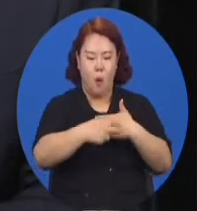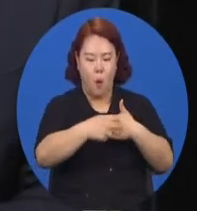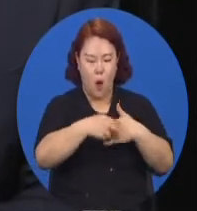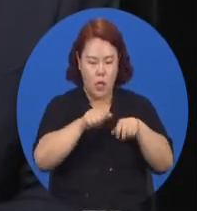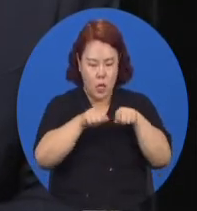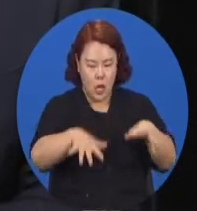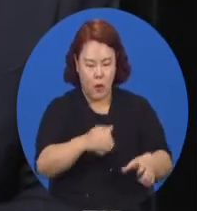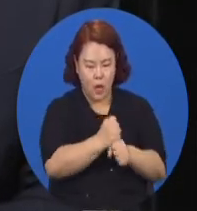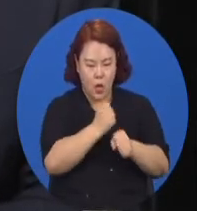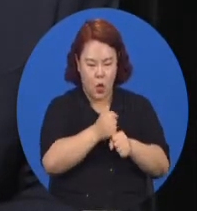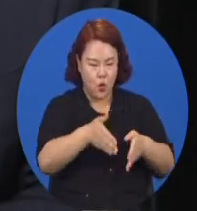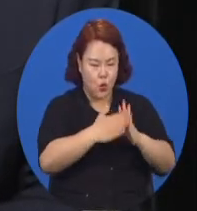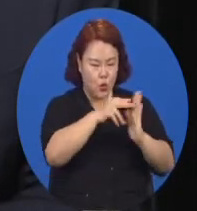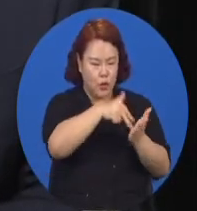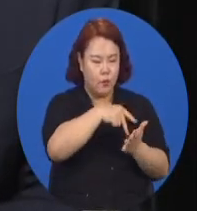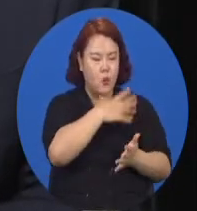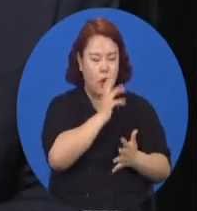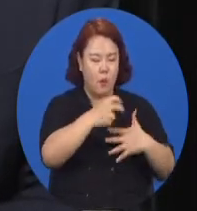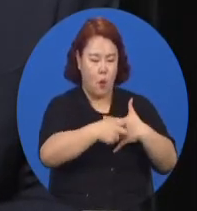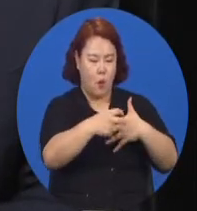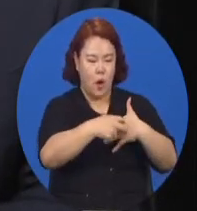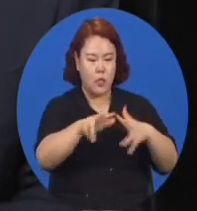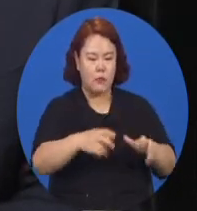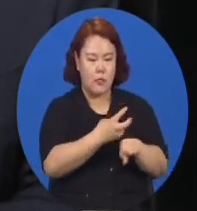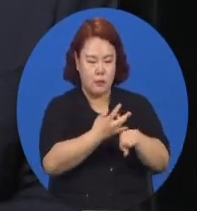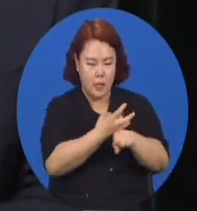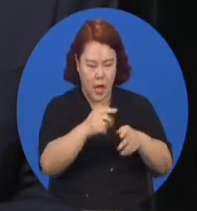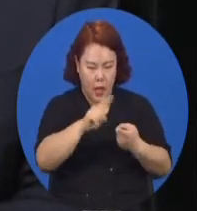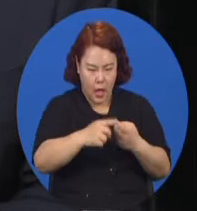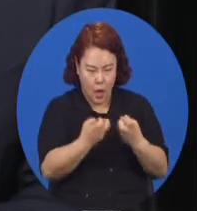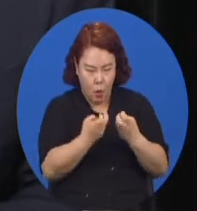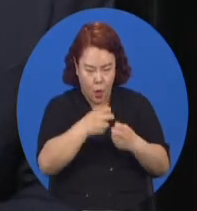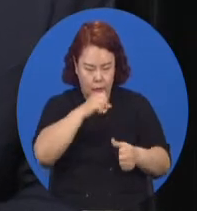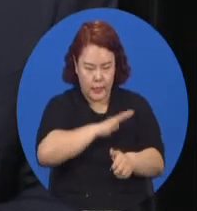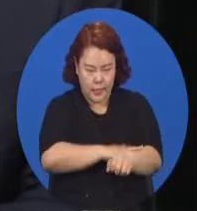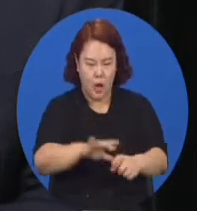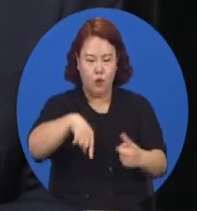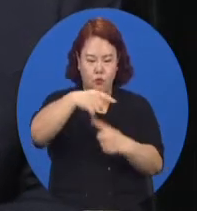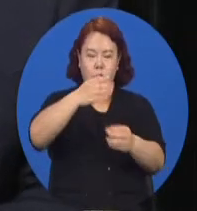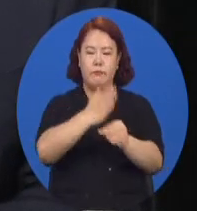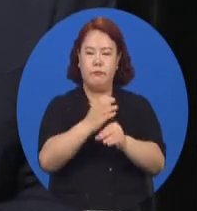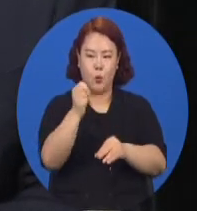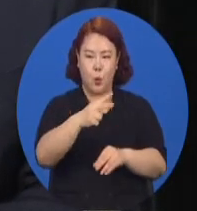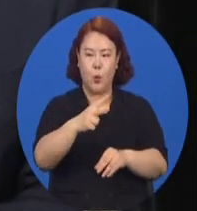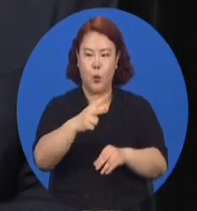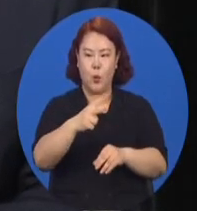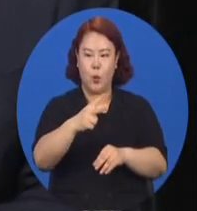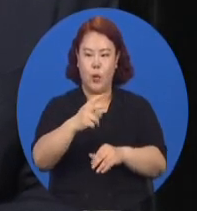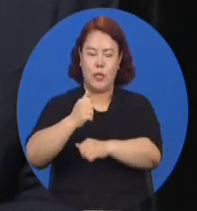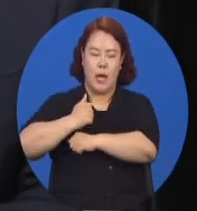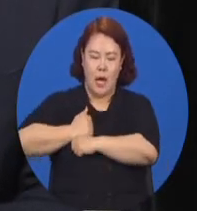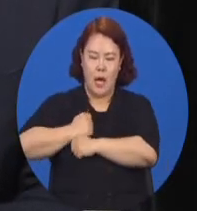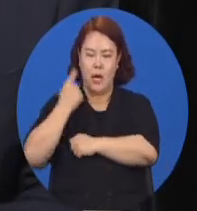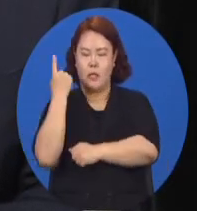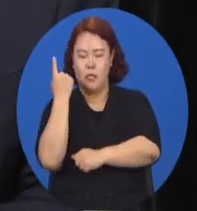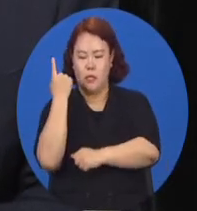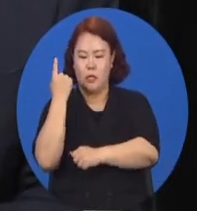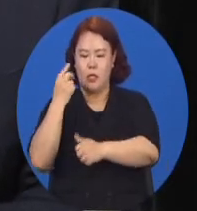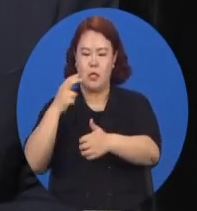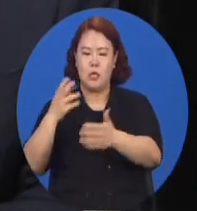군립 노인 병원에서 24시 운영 체계를 잘 하고 있고 그리고 당직하는 그 근무 요원만 가지고 평가할 것이